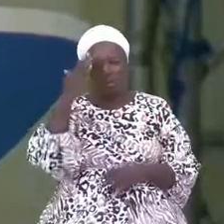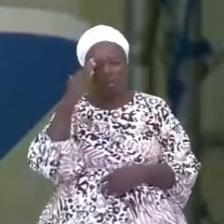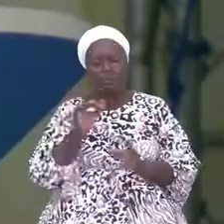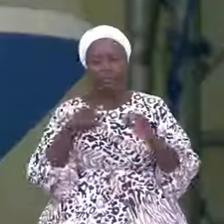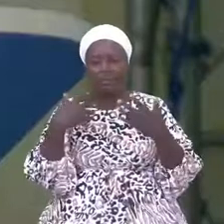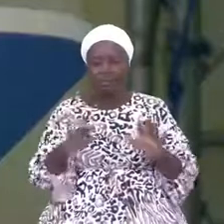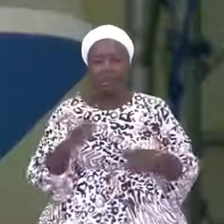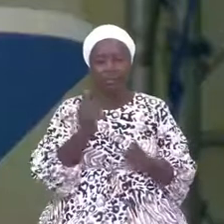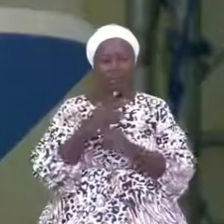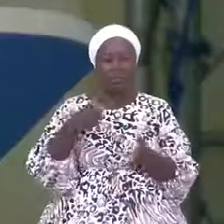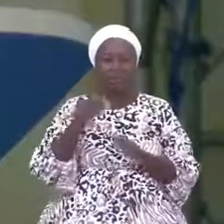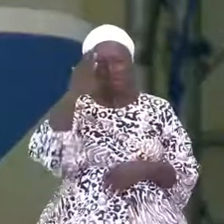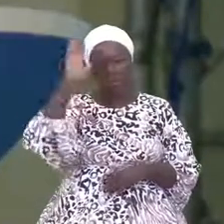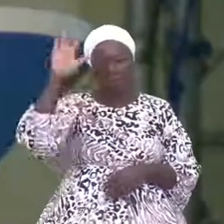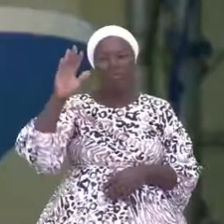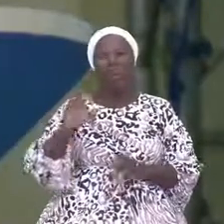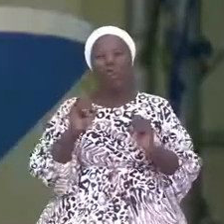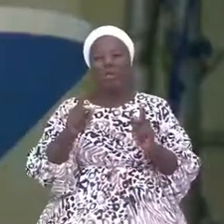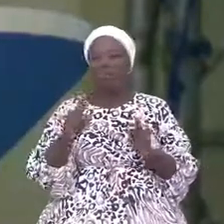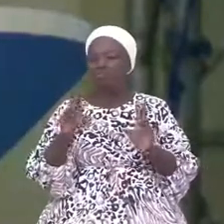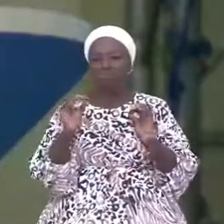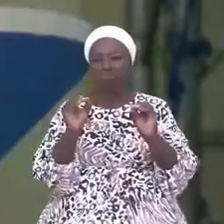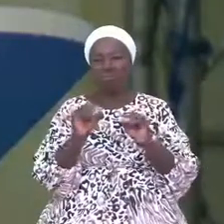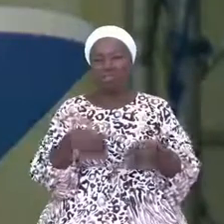n'importe où vous êtes.